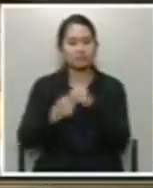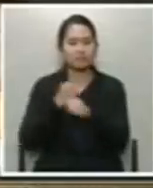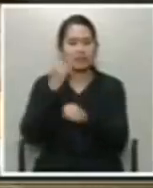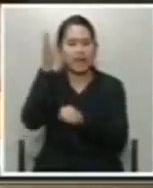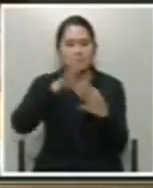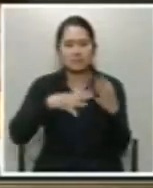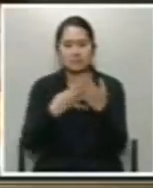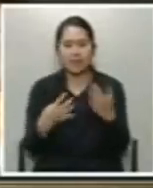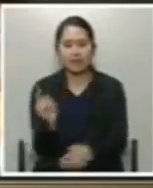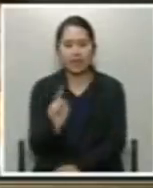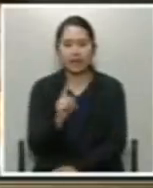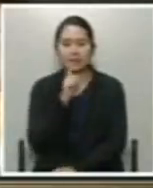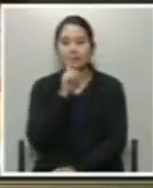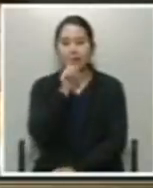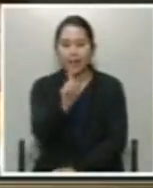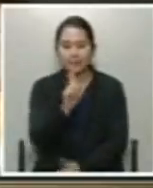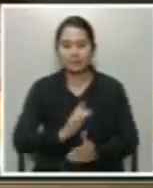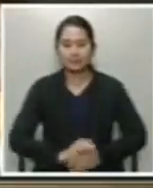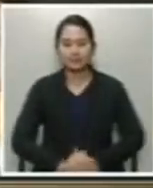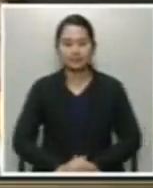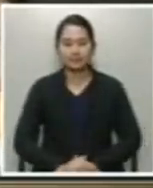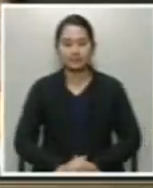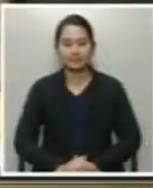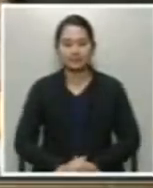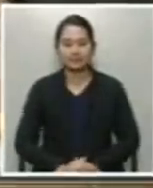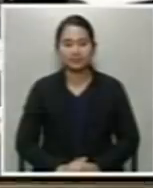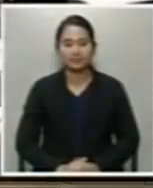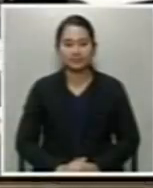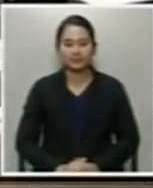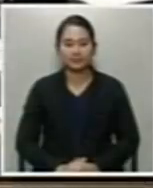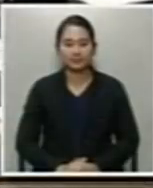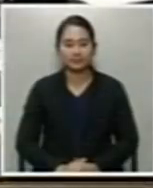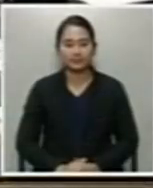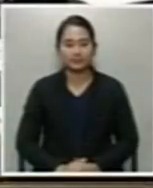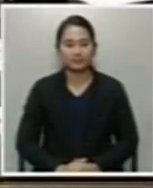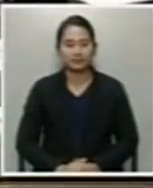ไรนี่คือคำถามที่สองครับ ครับเชิญท่านรัฐมนตรีครับ